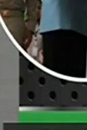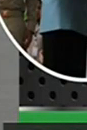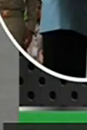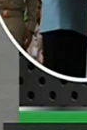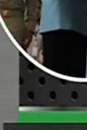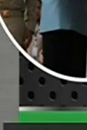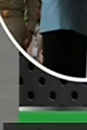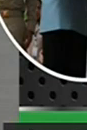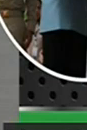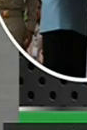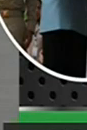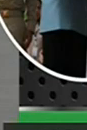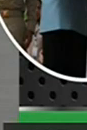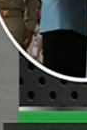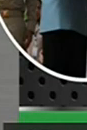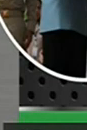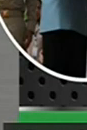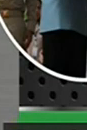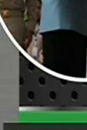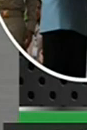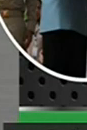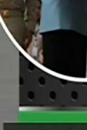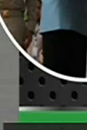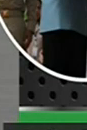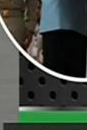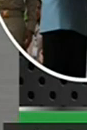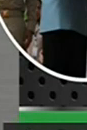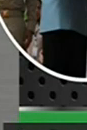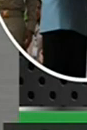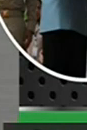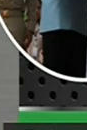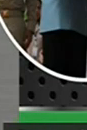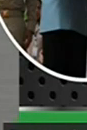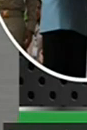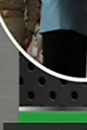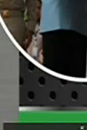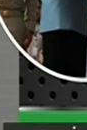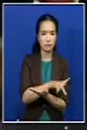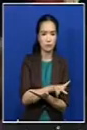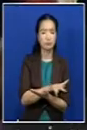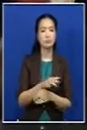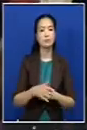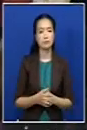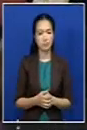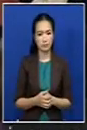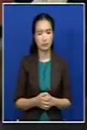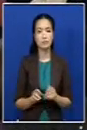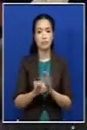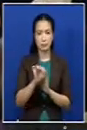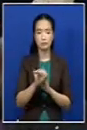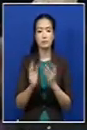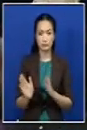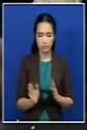มีเพชรบุรีอุดรธานีเชียงใหม่และบุรีรัมย์ ส่วนระยะที่2นะคะจะมี6จังหวัดมีกำหนดการภายในเดือนมิถุนาย